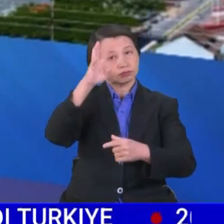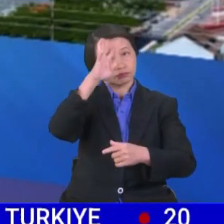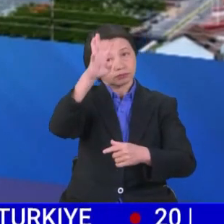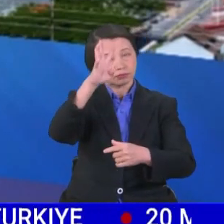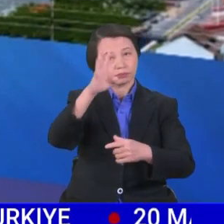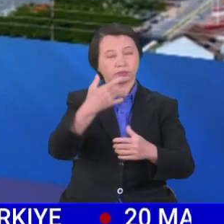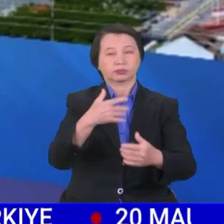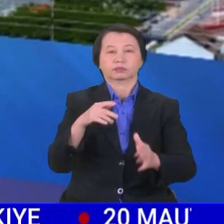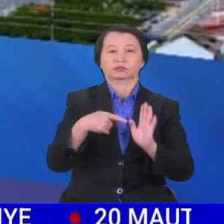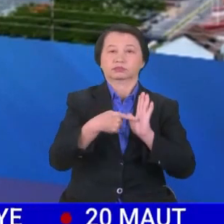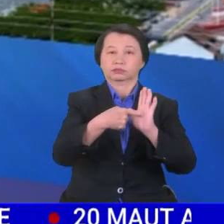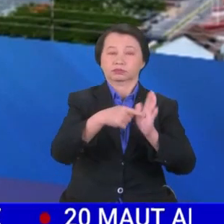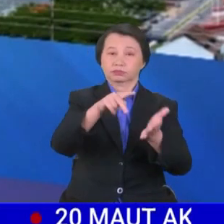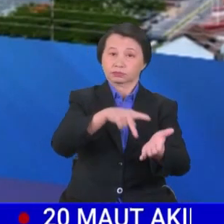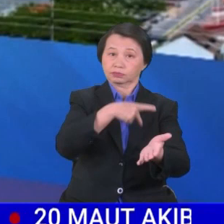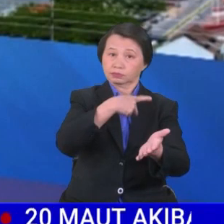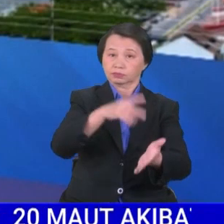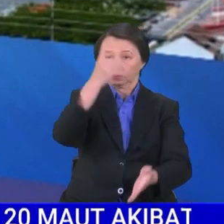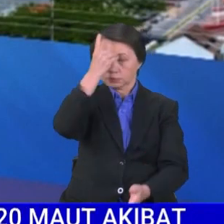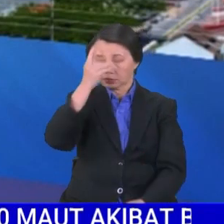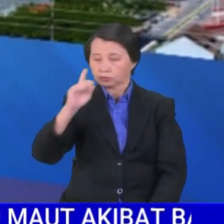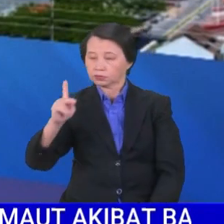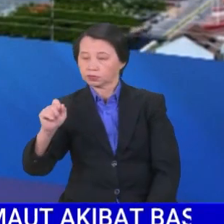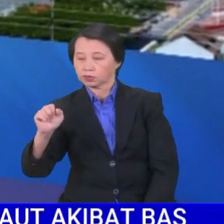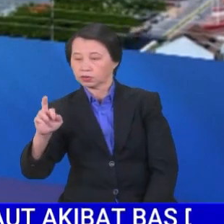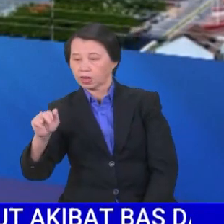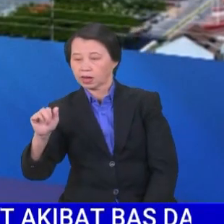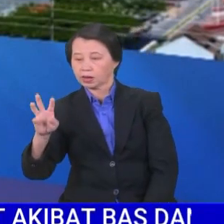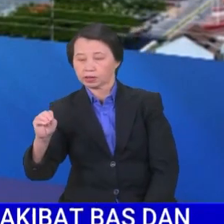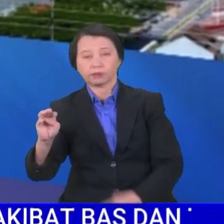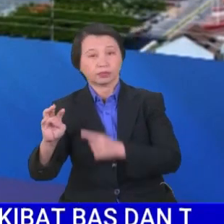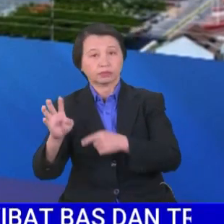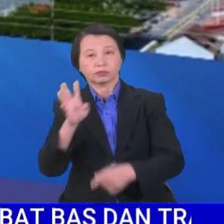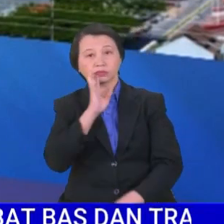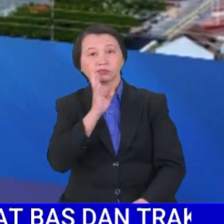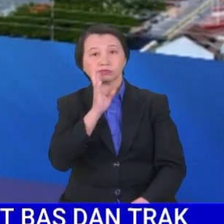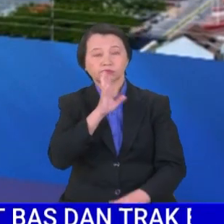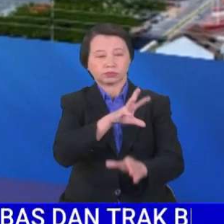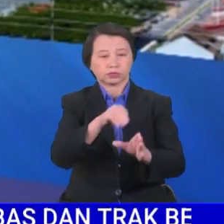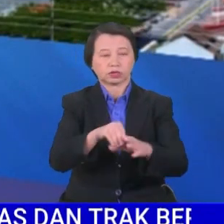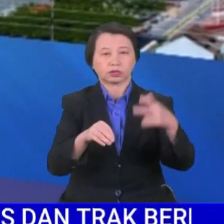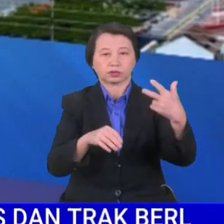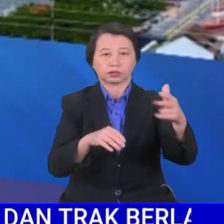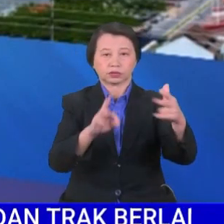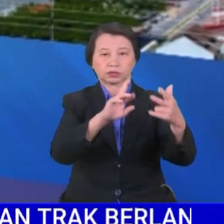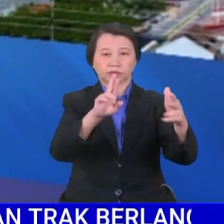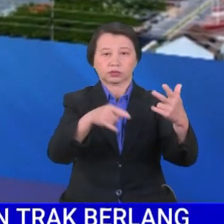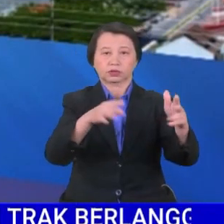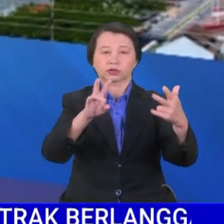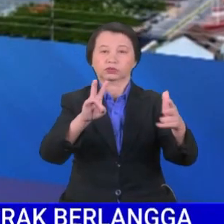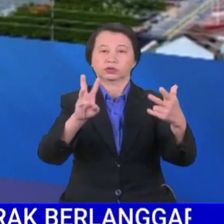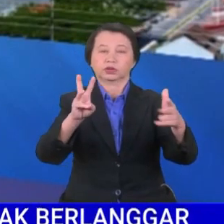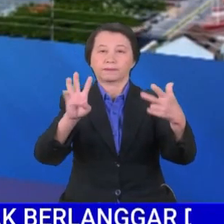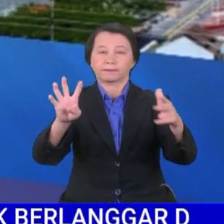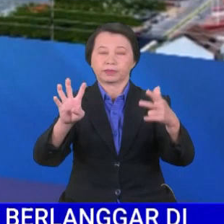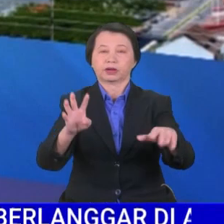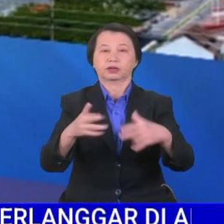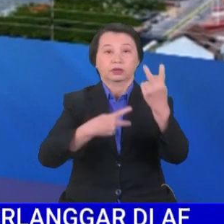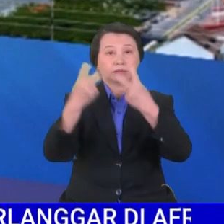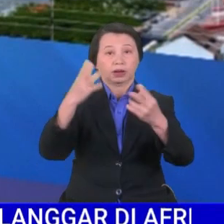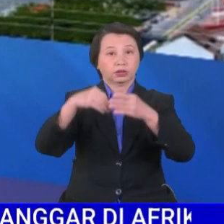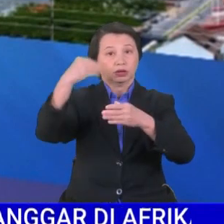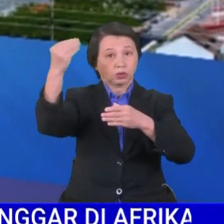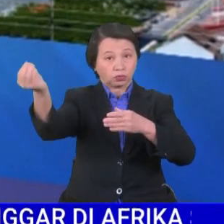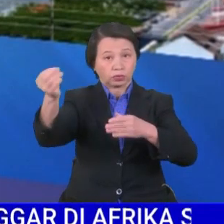dan seni persemahan data ini termasuk 13.764 pelancung luar